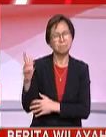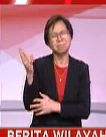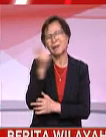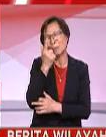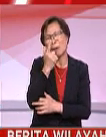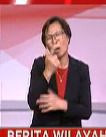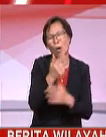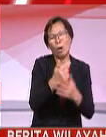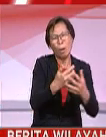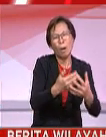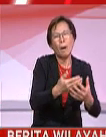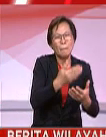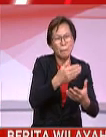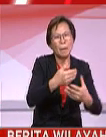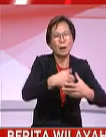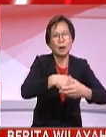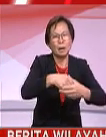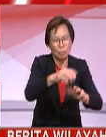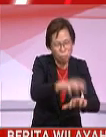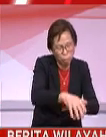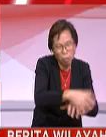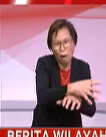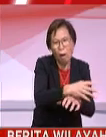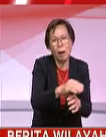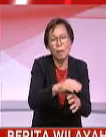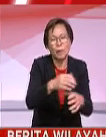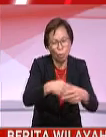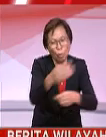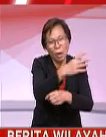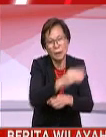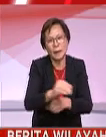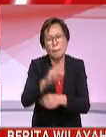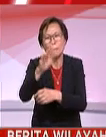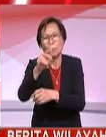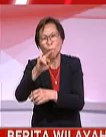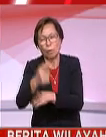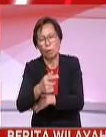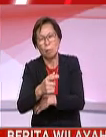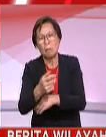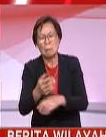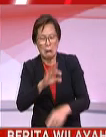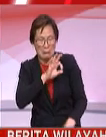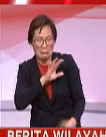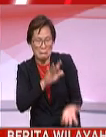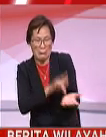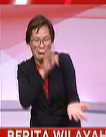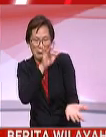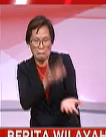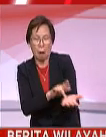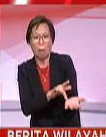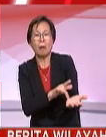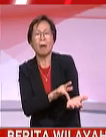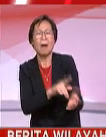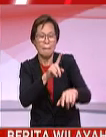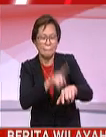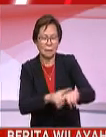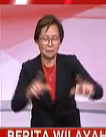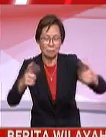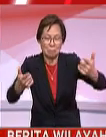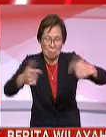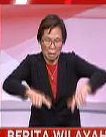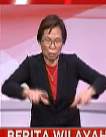mahu pengeluar dan pemborong mengambil kesempatan ketika pelaksanaan Perintah Kawalan Pergerakan PKP dan perayaan Tahun Baru